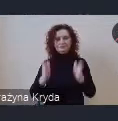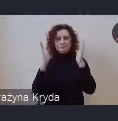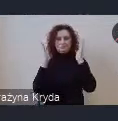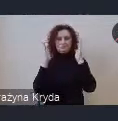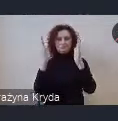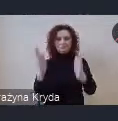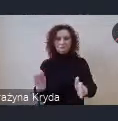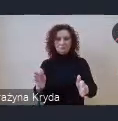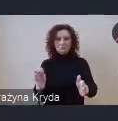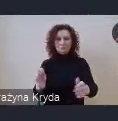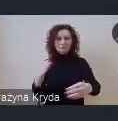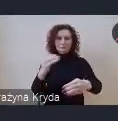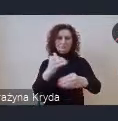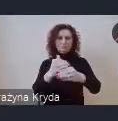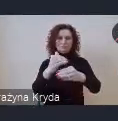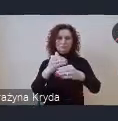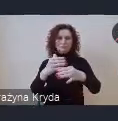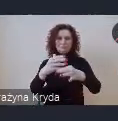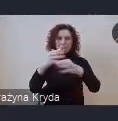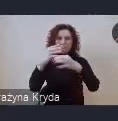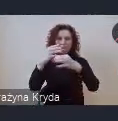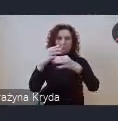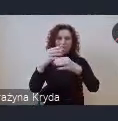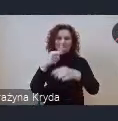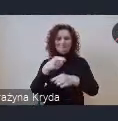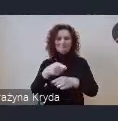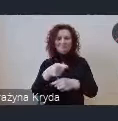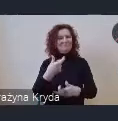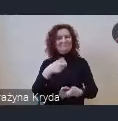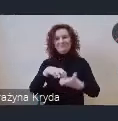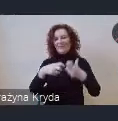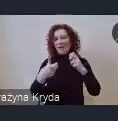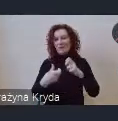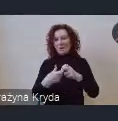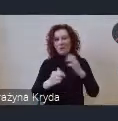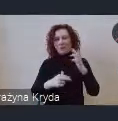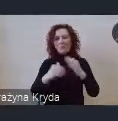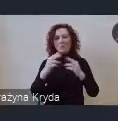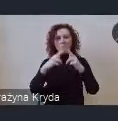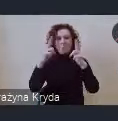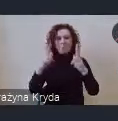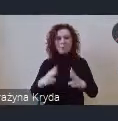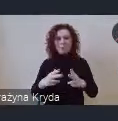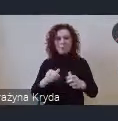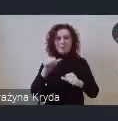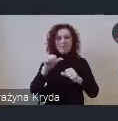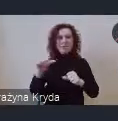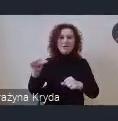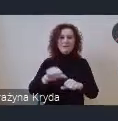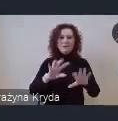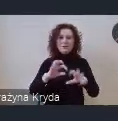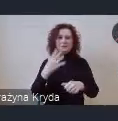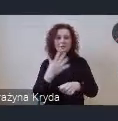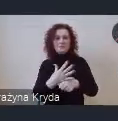w korytarzu coś co jest bolączką budynku z lat 50 60 70 niekiedy z jakiegoś powodu